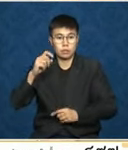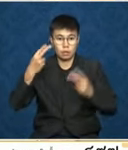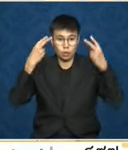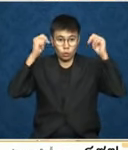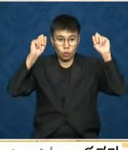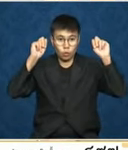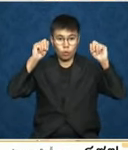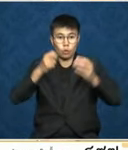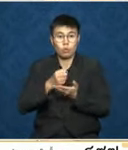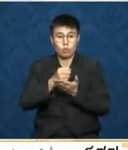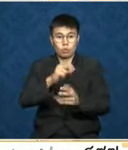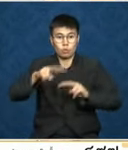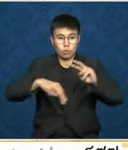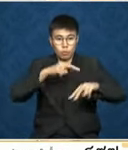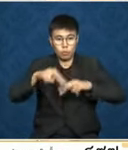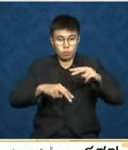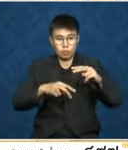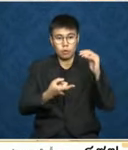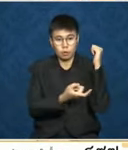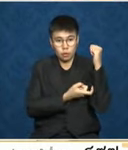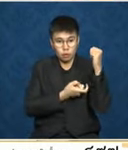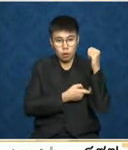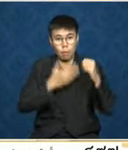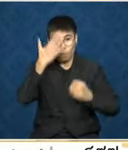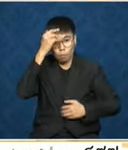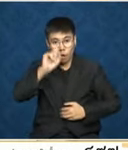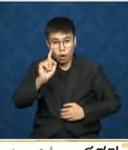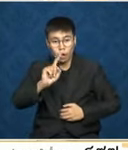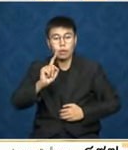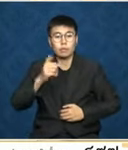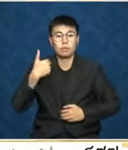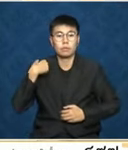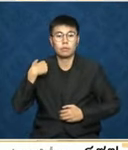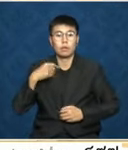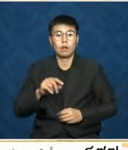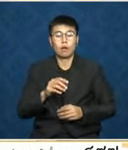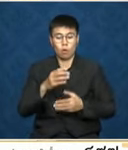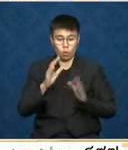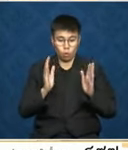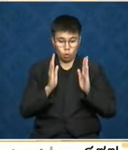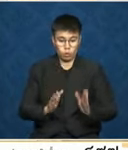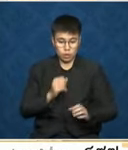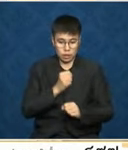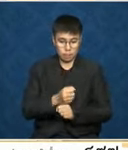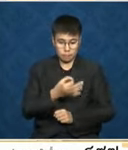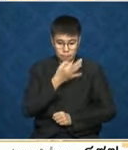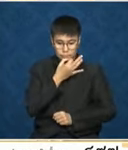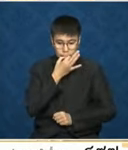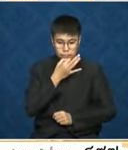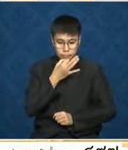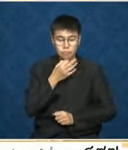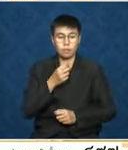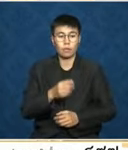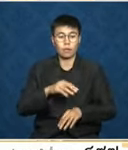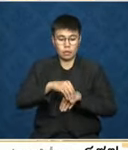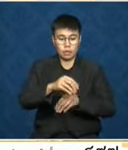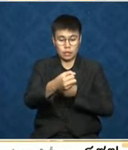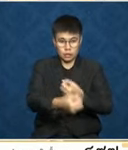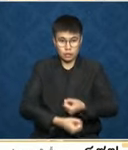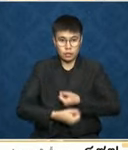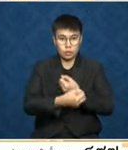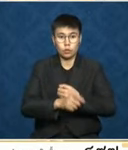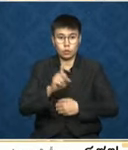ไปตรวจสอบเรื่องยางพลาเทือนครับเพราะพี่น้องความหวังของเกษตรกรชาวสวนยางคือต้องการยางพารา